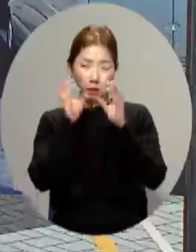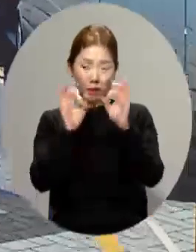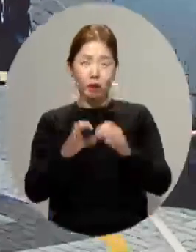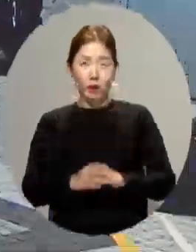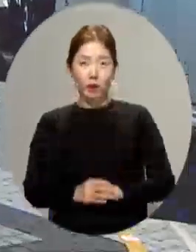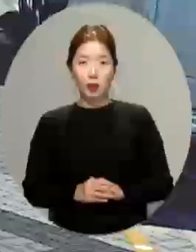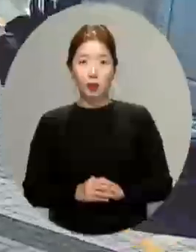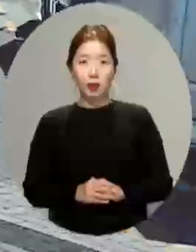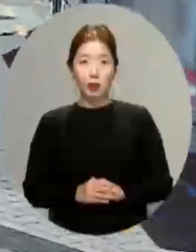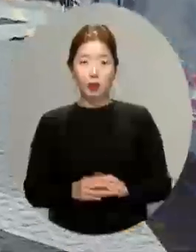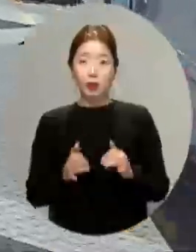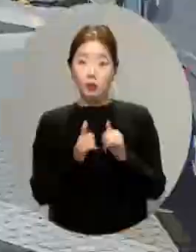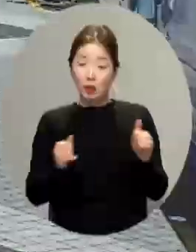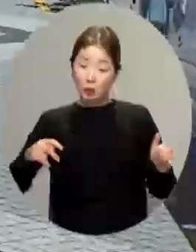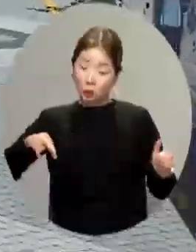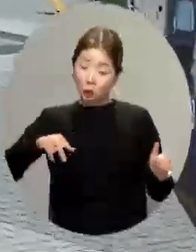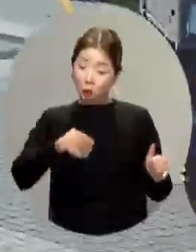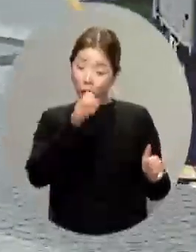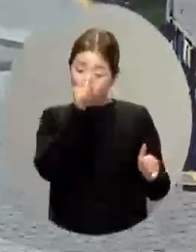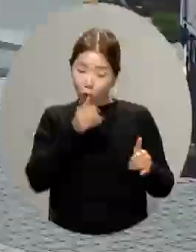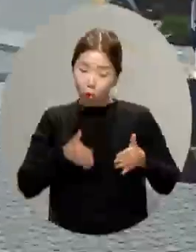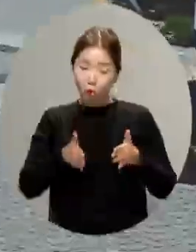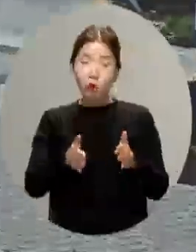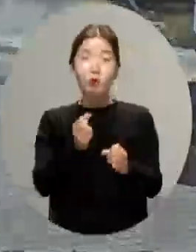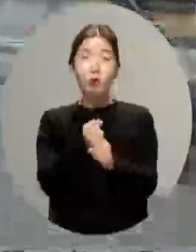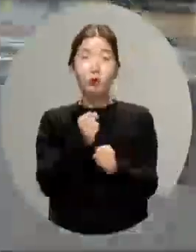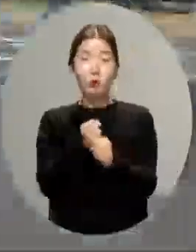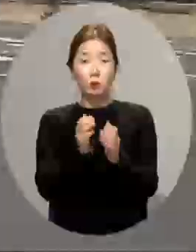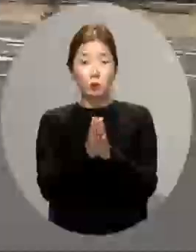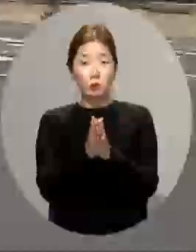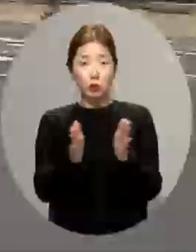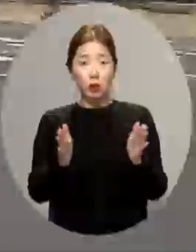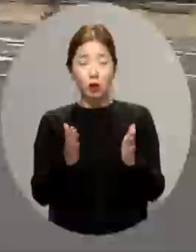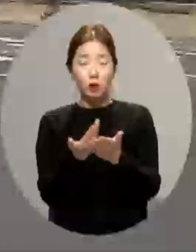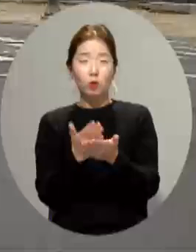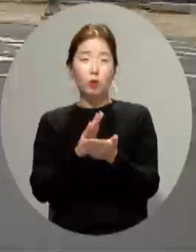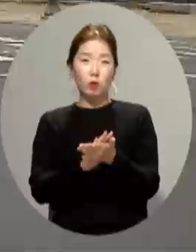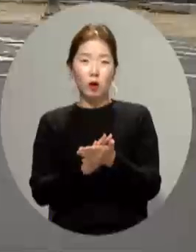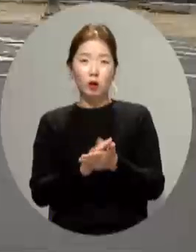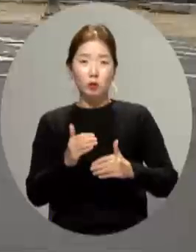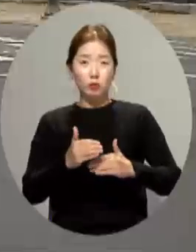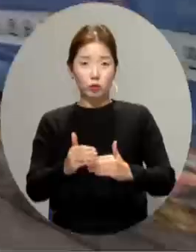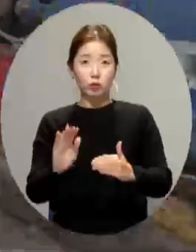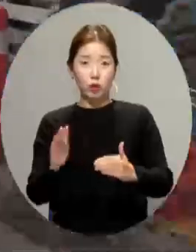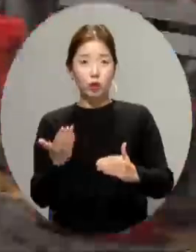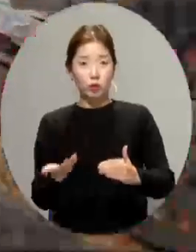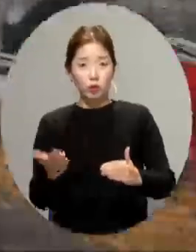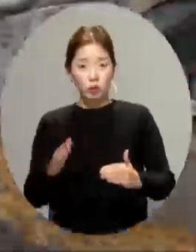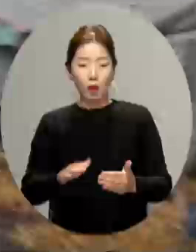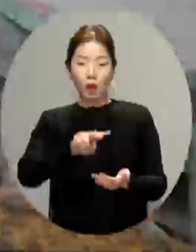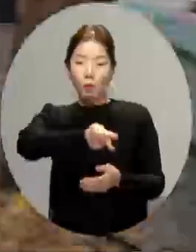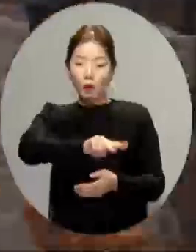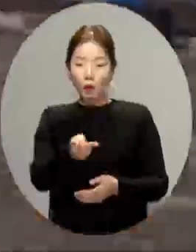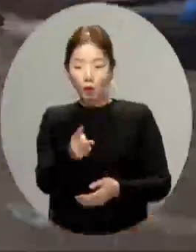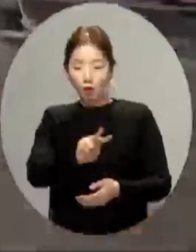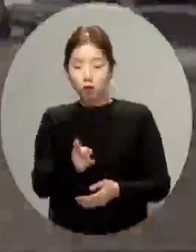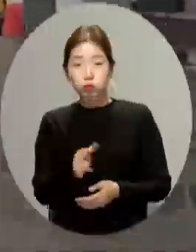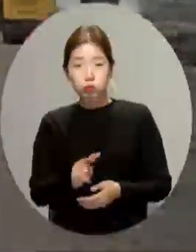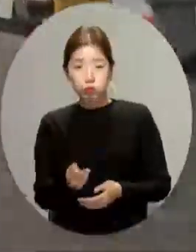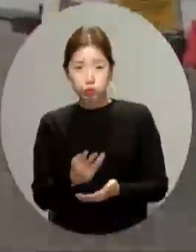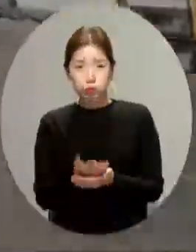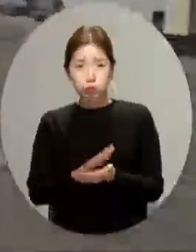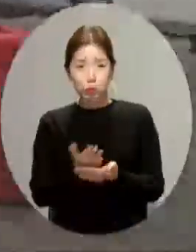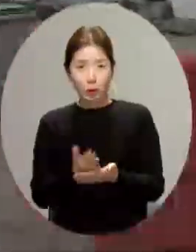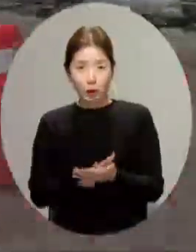했었거든요. 사람이 걷기 좋은 거리를 만들겠다며 시작한 도로 환경 개선 사업. 잦은 계획 변경에